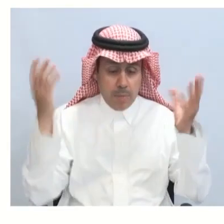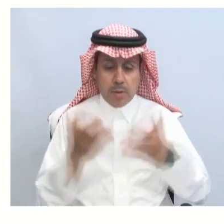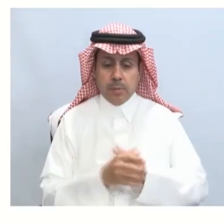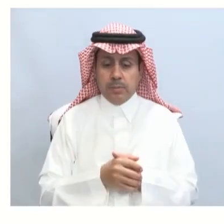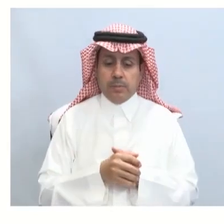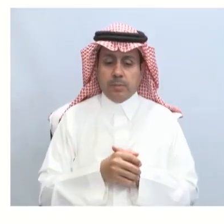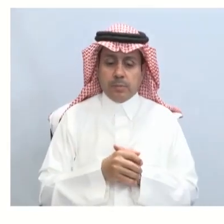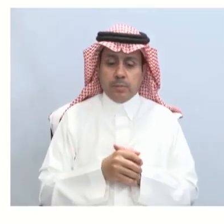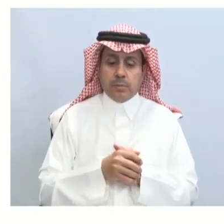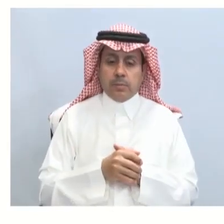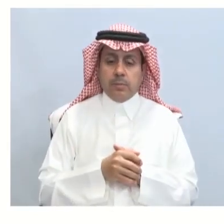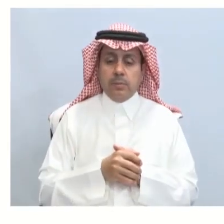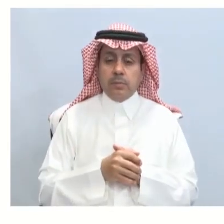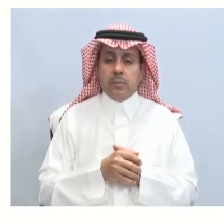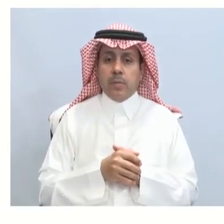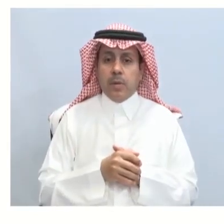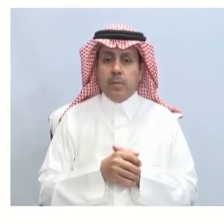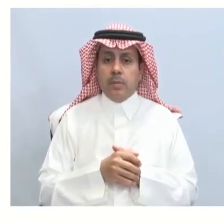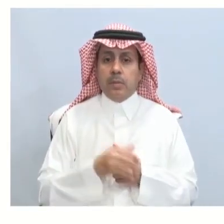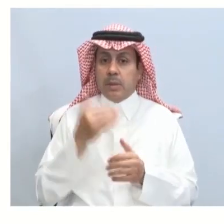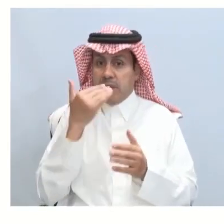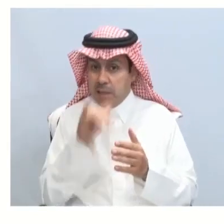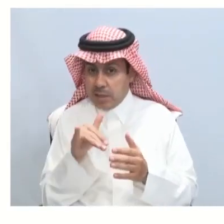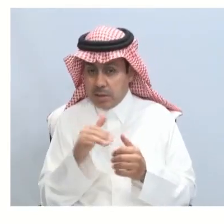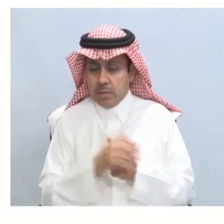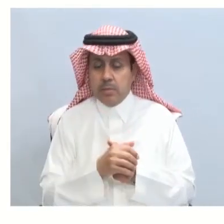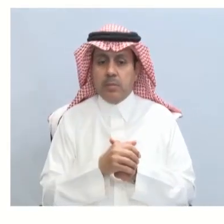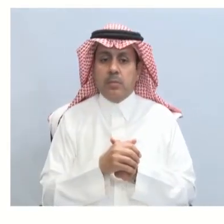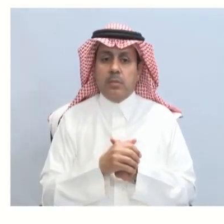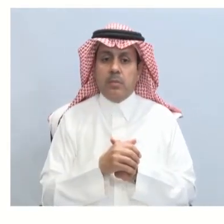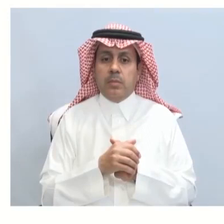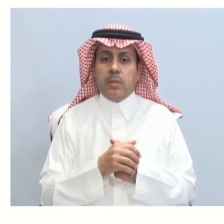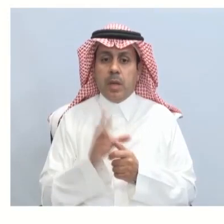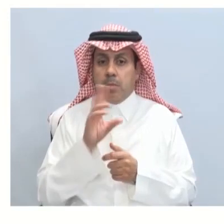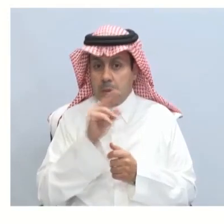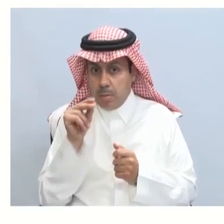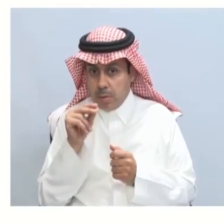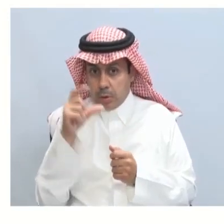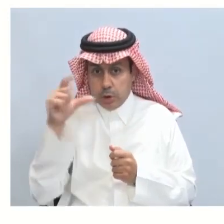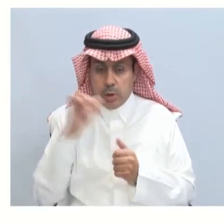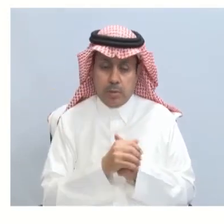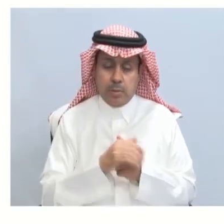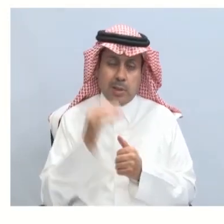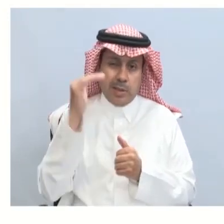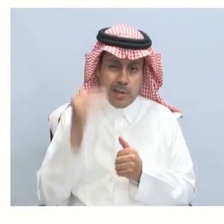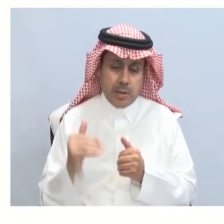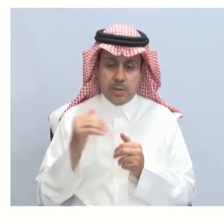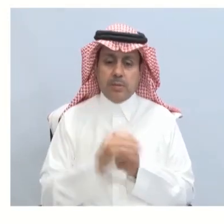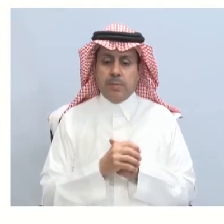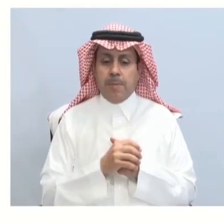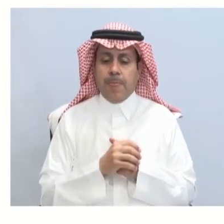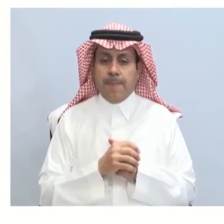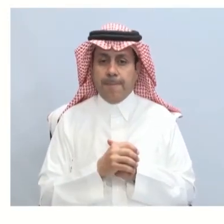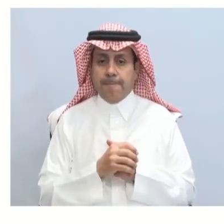كامله اذا ذهبت كلها فان نقصت المنفعه فتقدر الديه بمقدار النقص